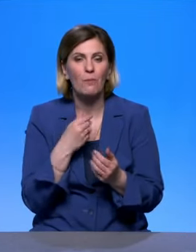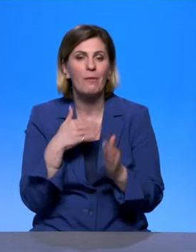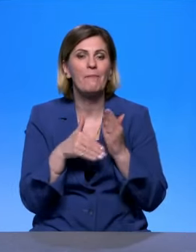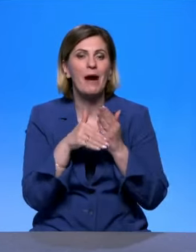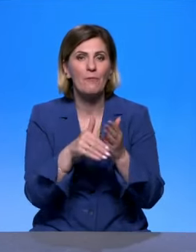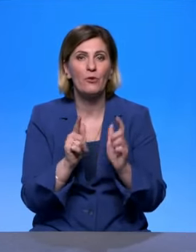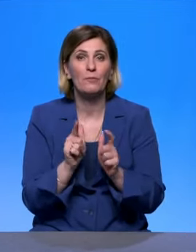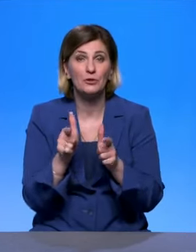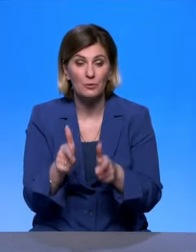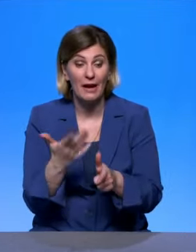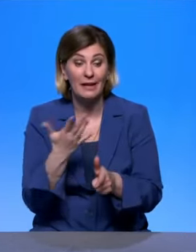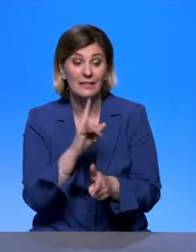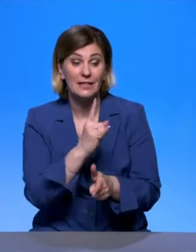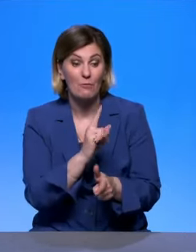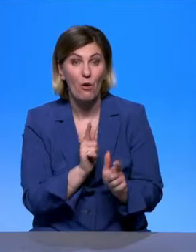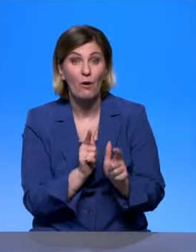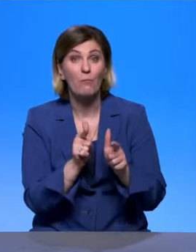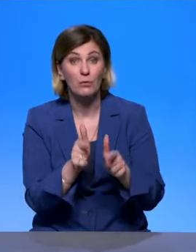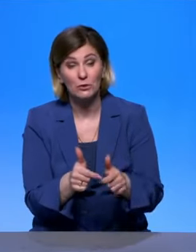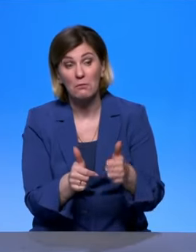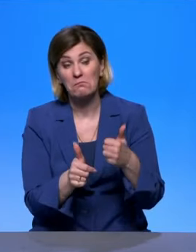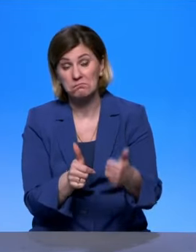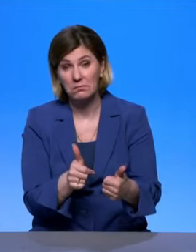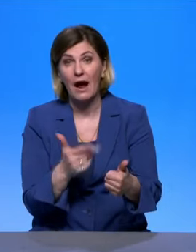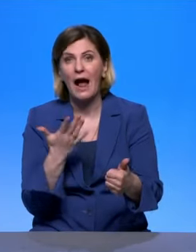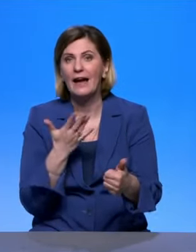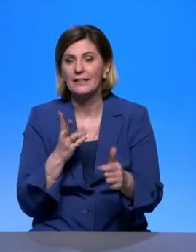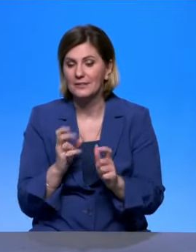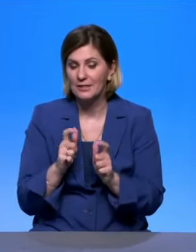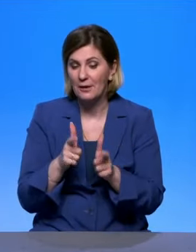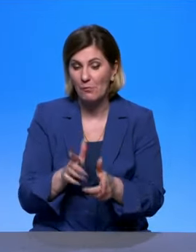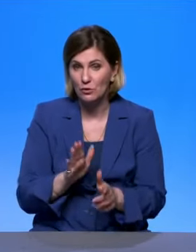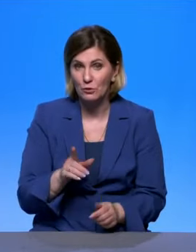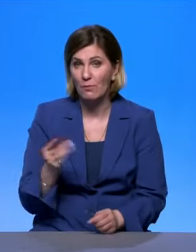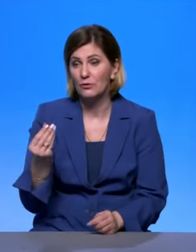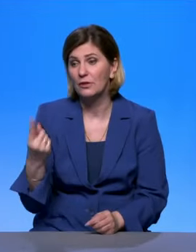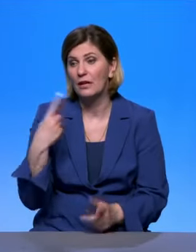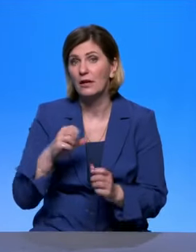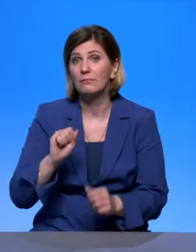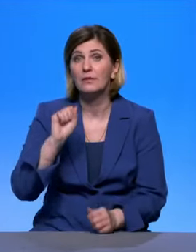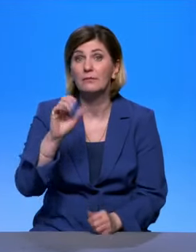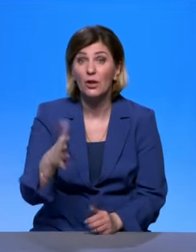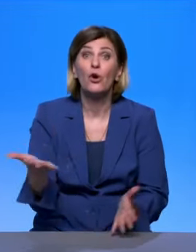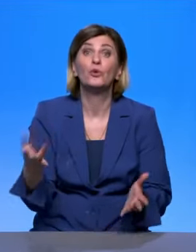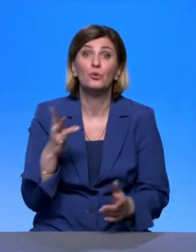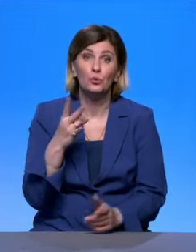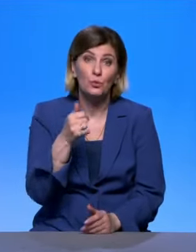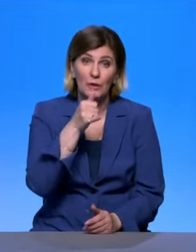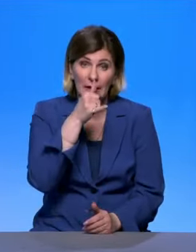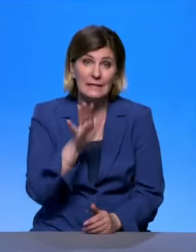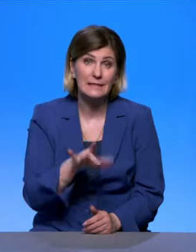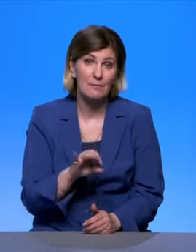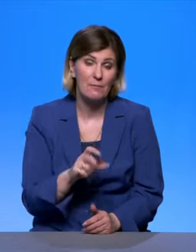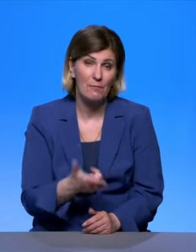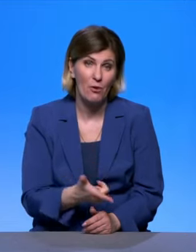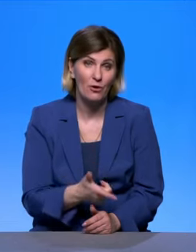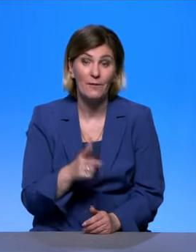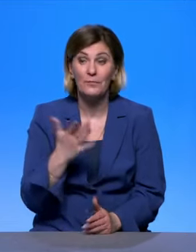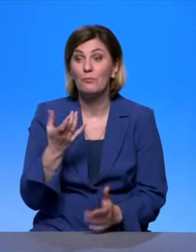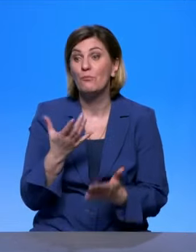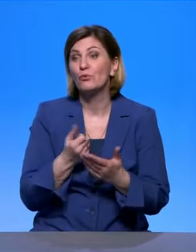ребенок поступал, то поступал. А если не поступал, он возвращал деньги родителям, говорил... Ну, не смог, как говорится. То есть человек ничего не